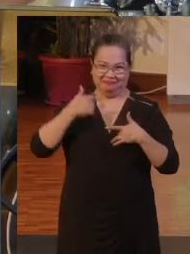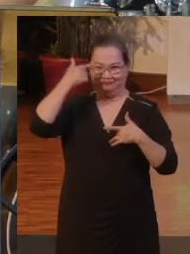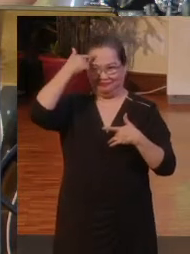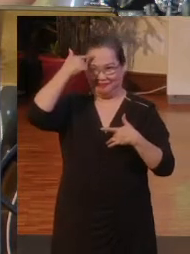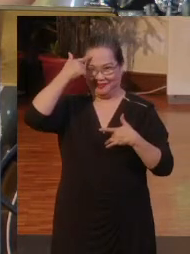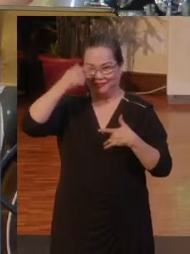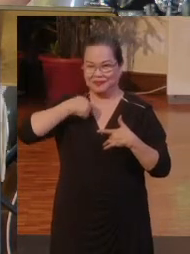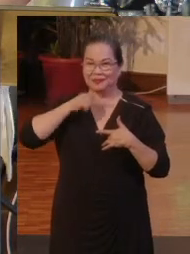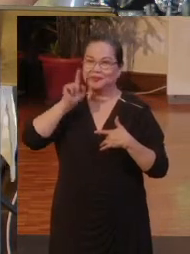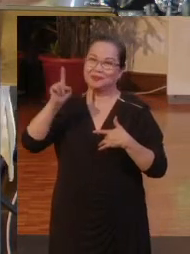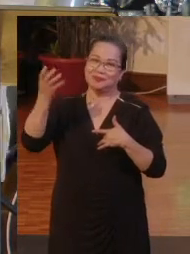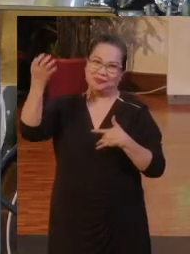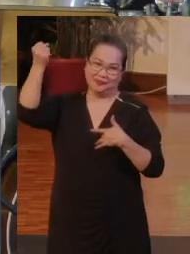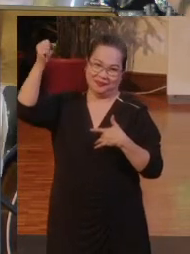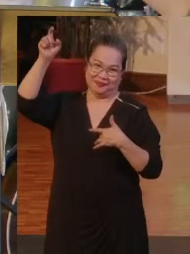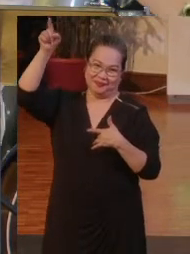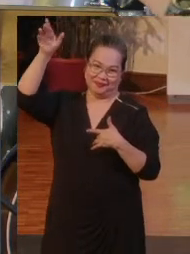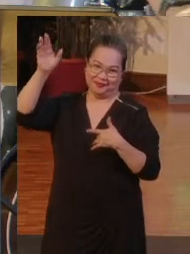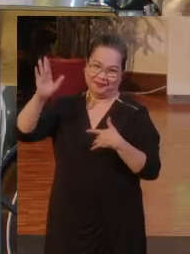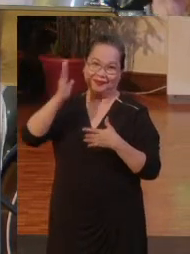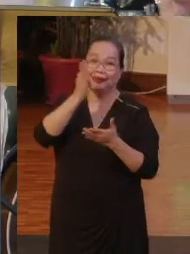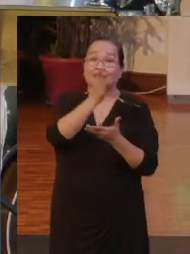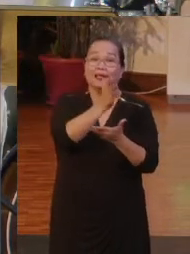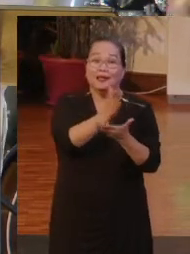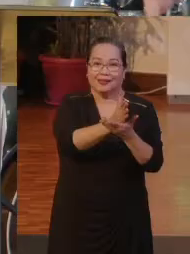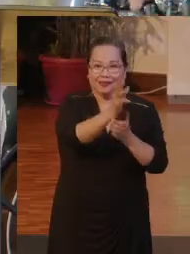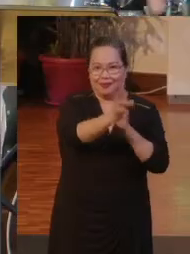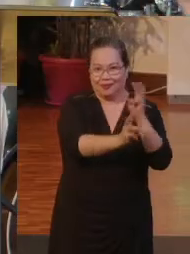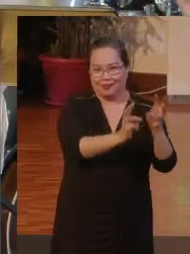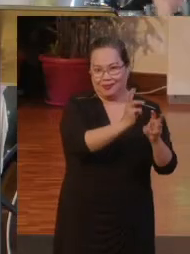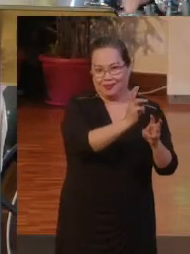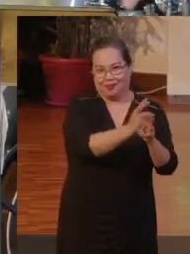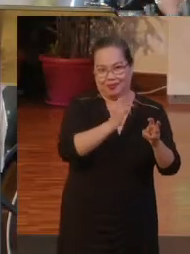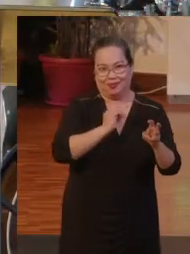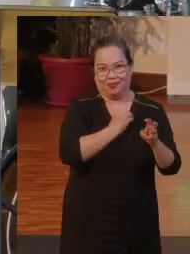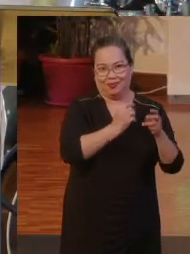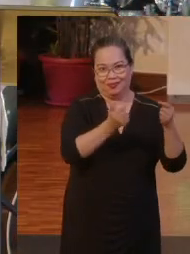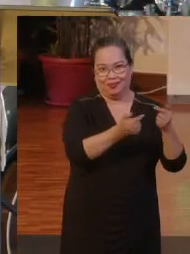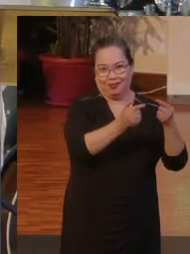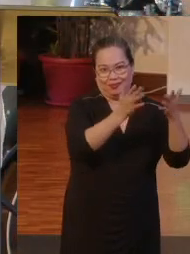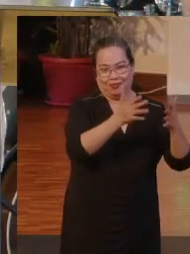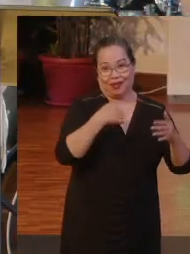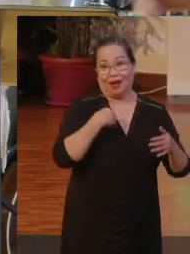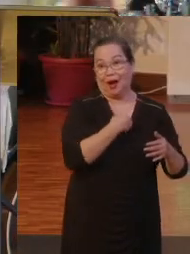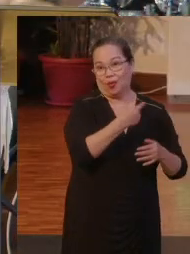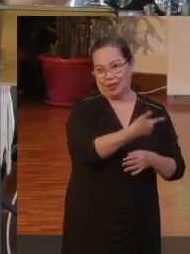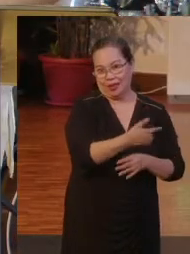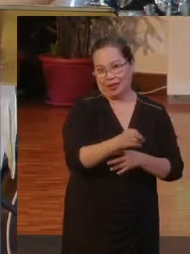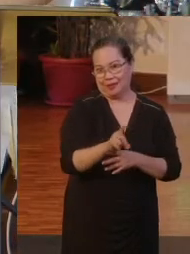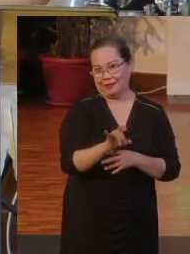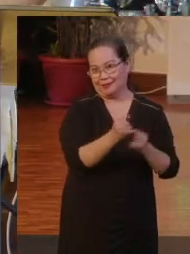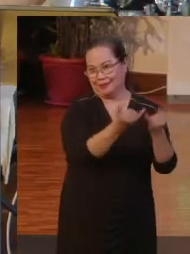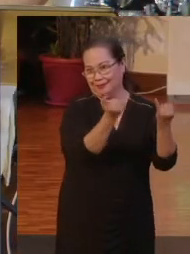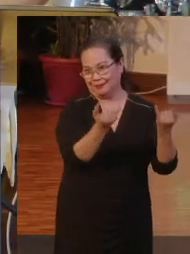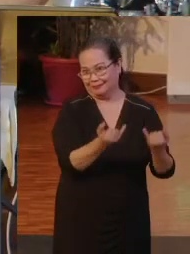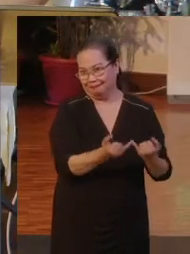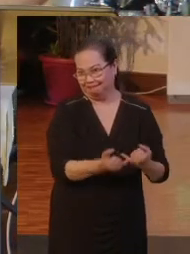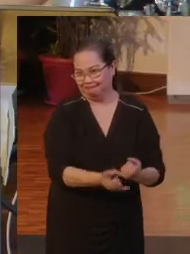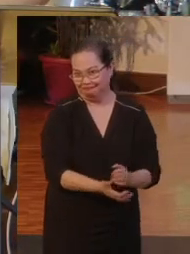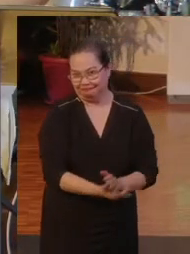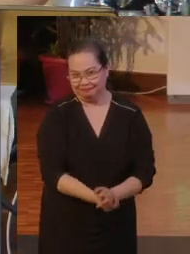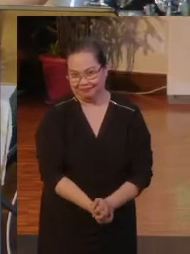po ay tumalikod na dapat sa ating mga Diyos-Diyosan. Mga